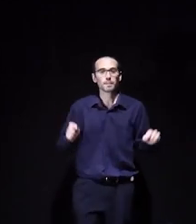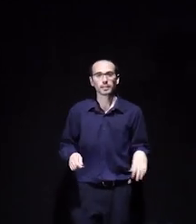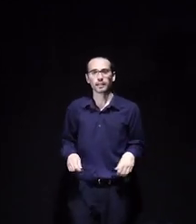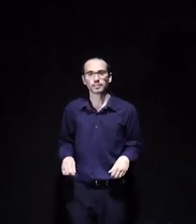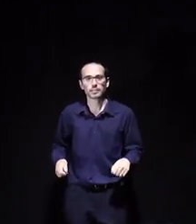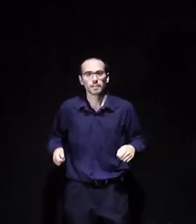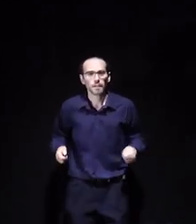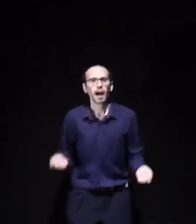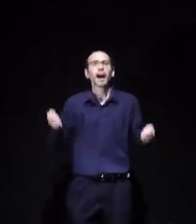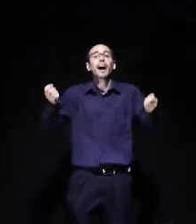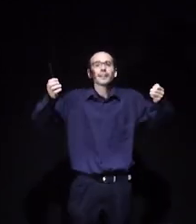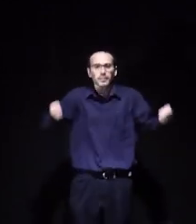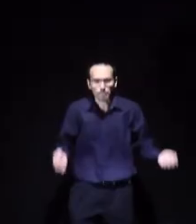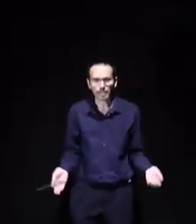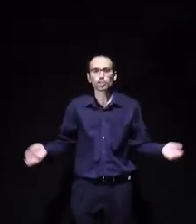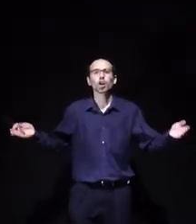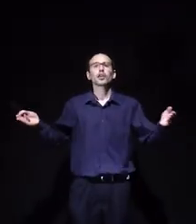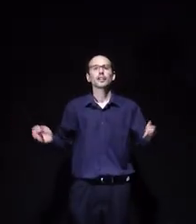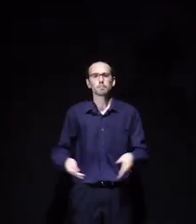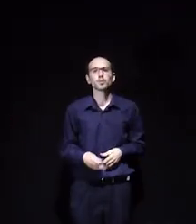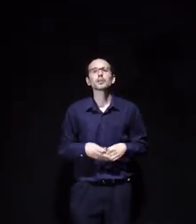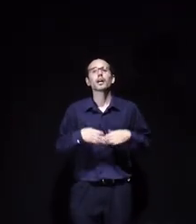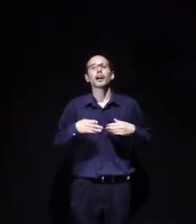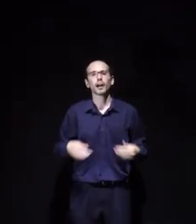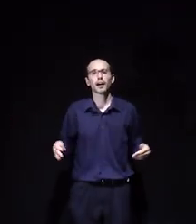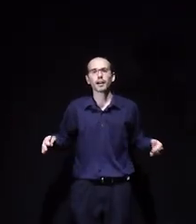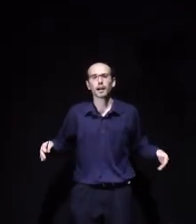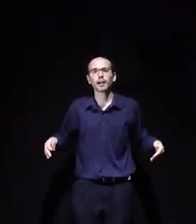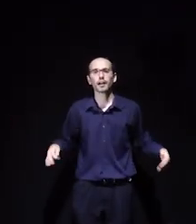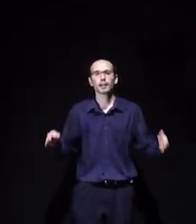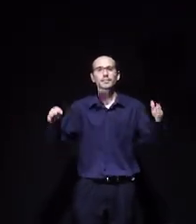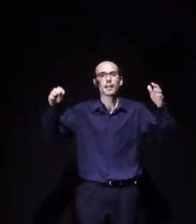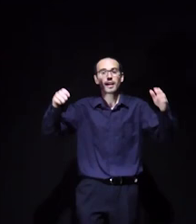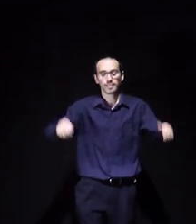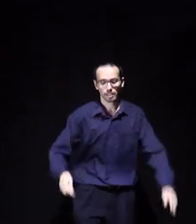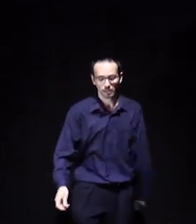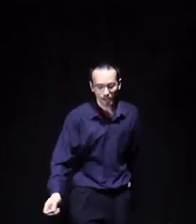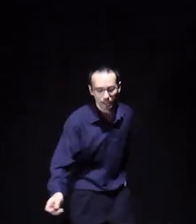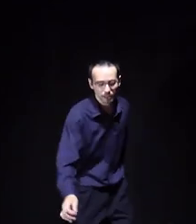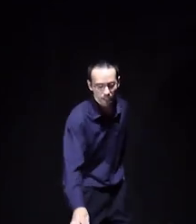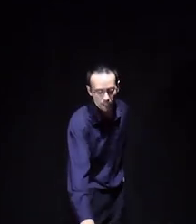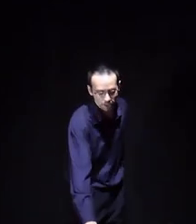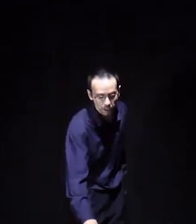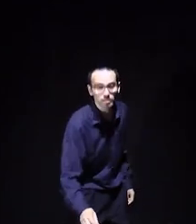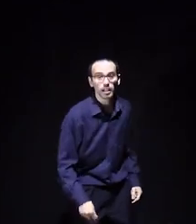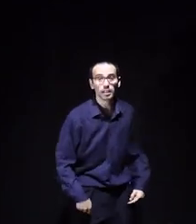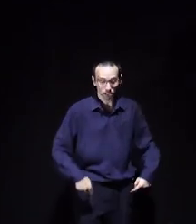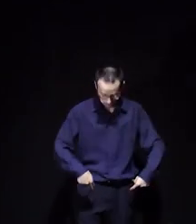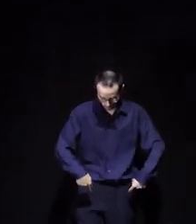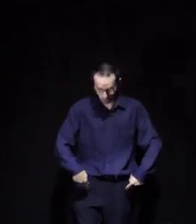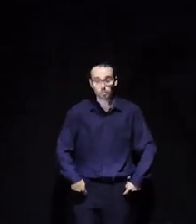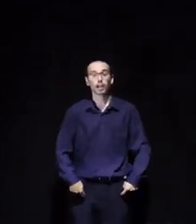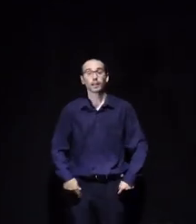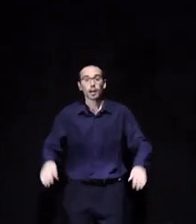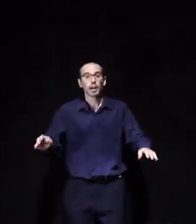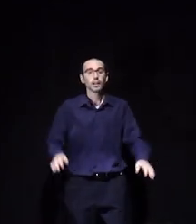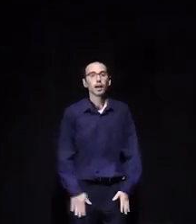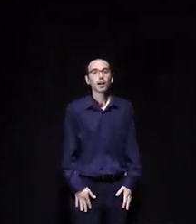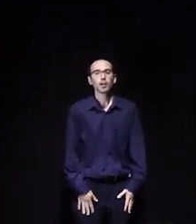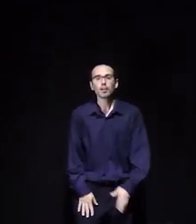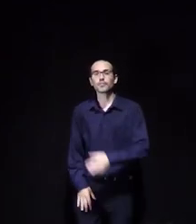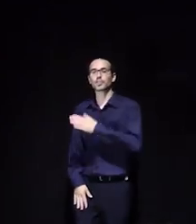ser respectats. Els amics són importants. Estima'ls i deixa'ls créixer al teu